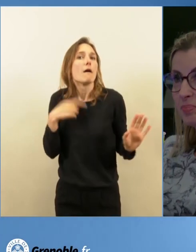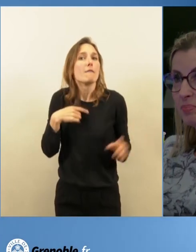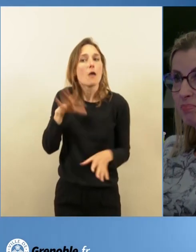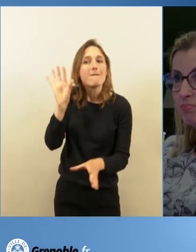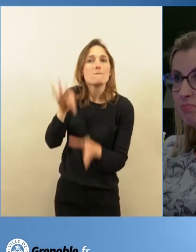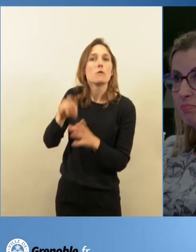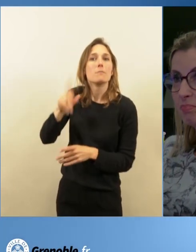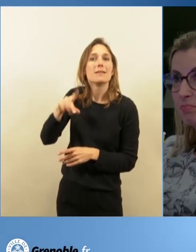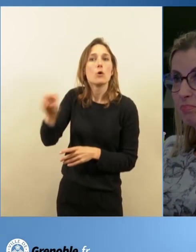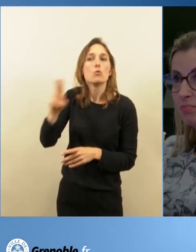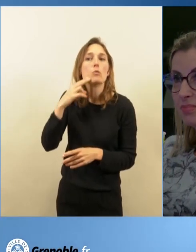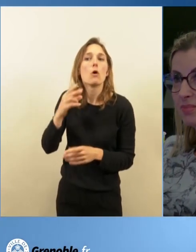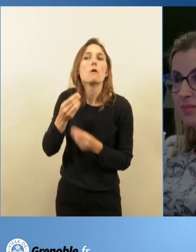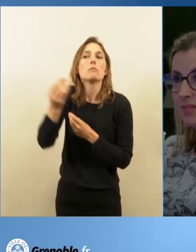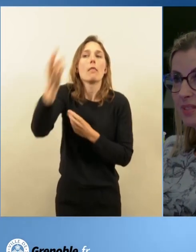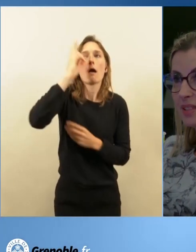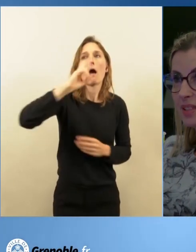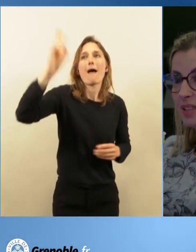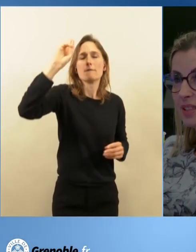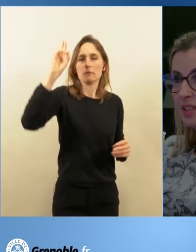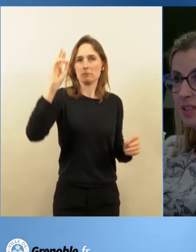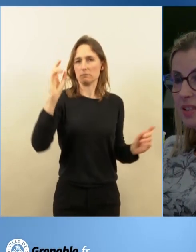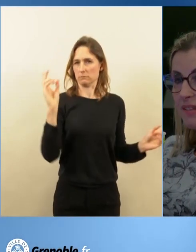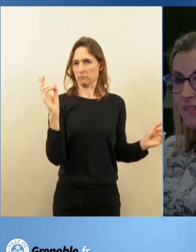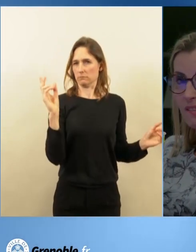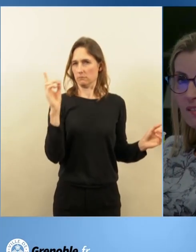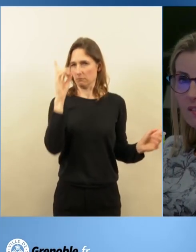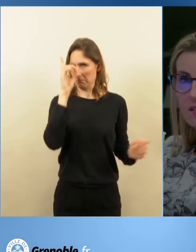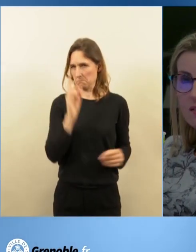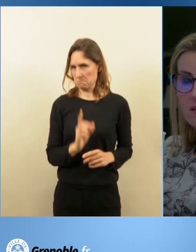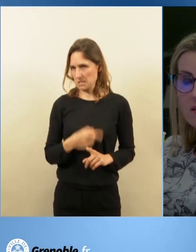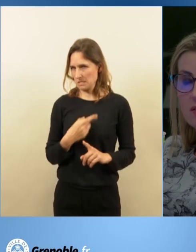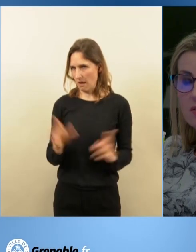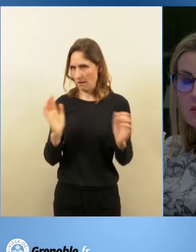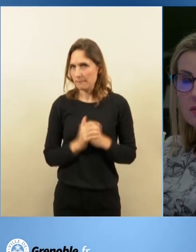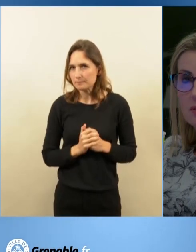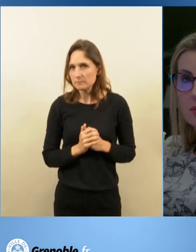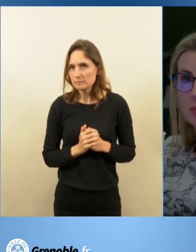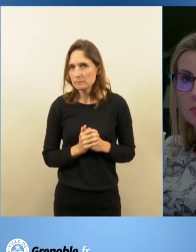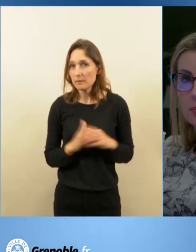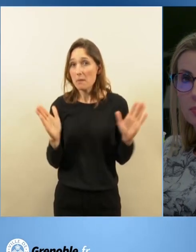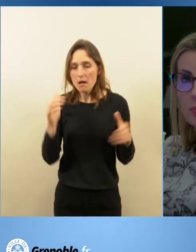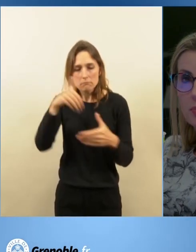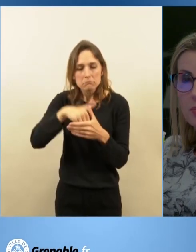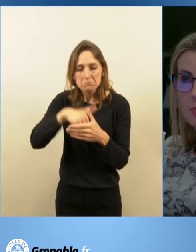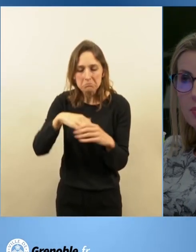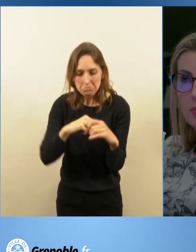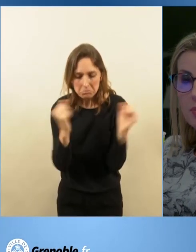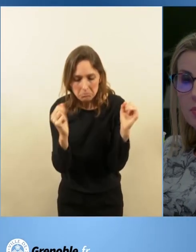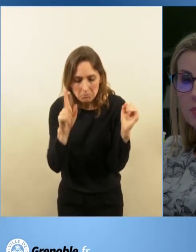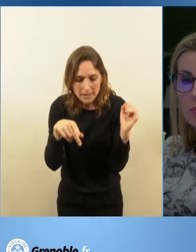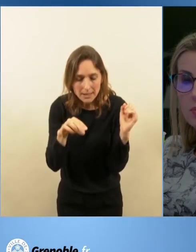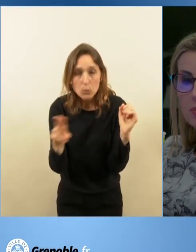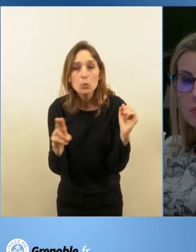faire rêver un an avant les municipales mais que s'agit-il que de quoi s'agissait-il monsieur